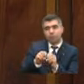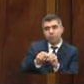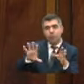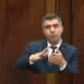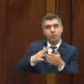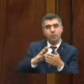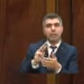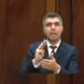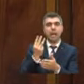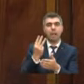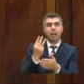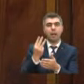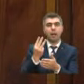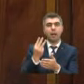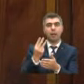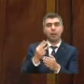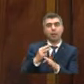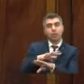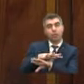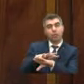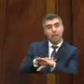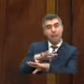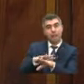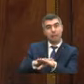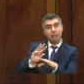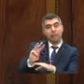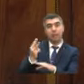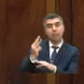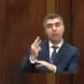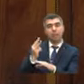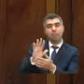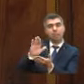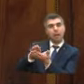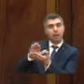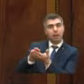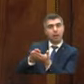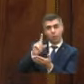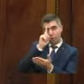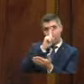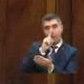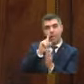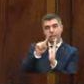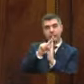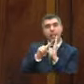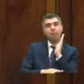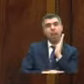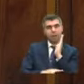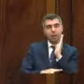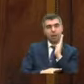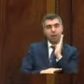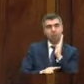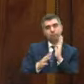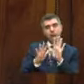لنا ثلاثة ديال التصاميم المديرية اللي بقات لنا، غندوزوها في هذا الأسبوع تقريبا أو الأسبوع